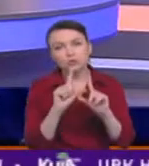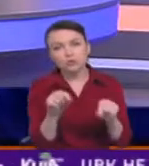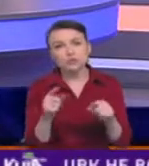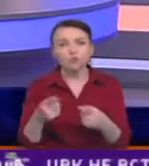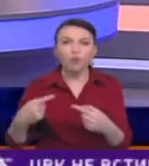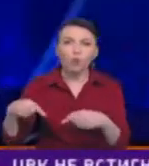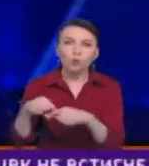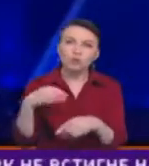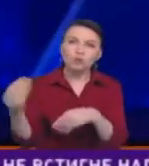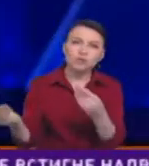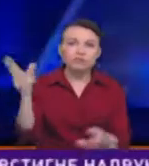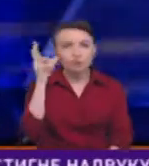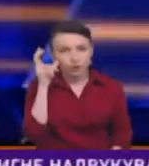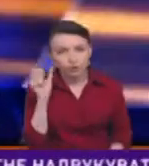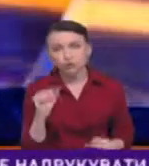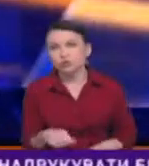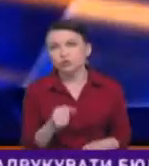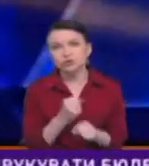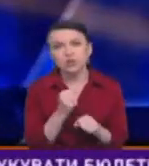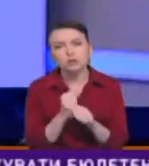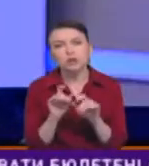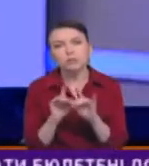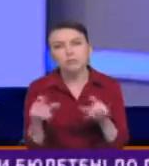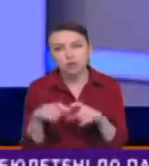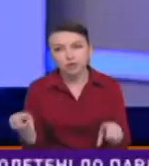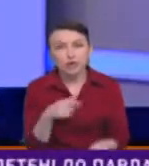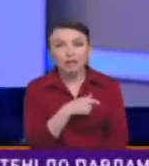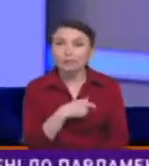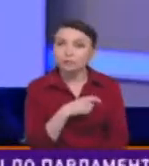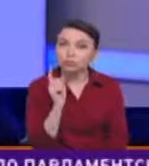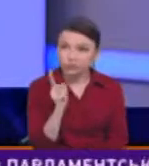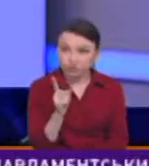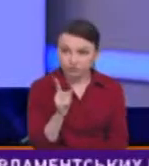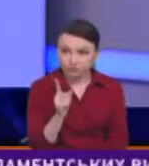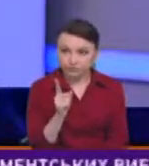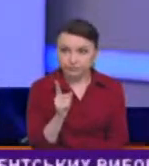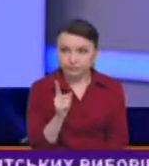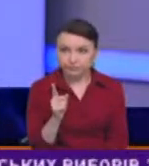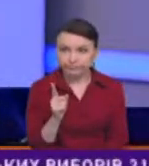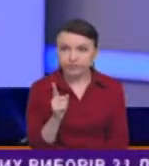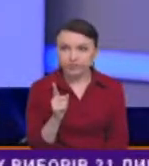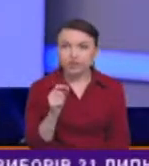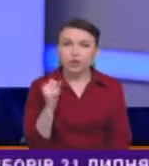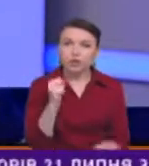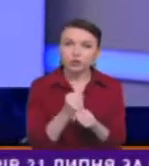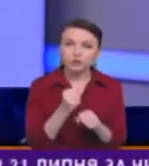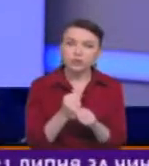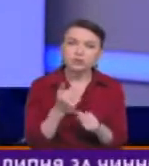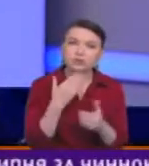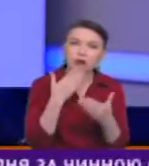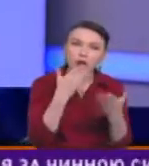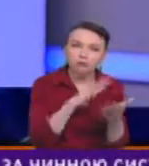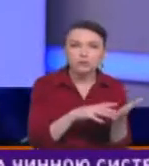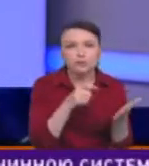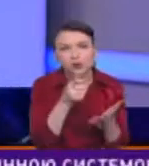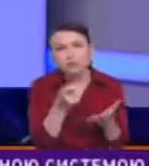ви говорите, роздавати гречку, робити скамеєчки. Депутат. Депутат. робити запити,